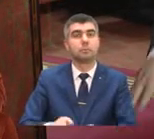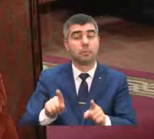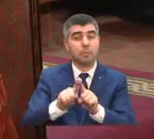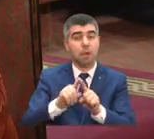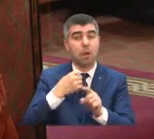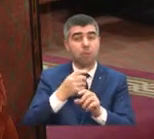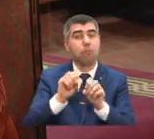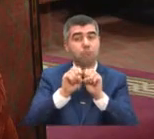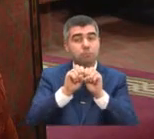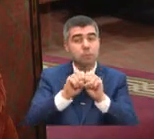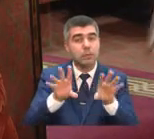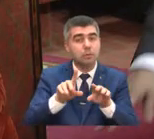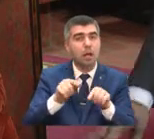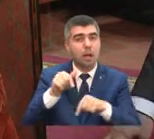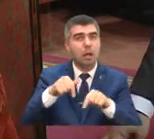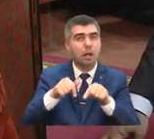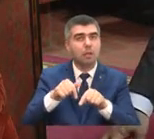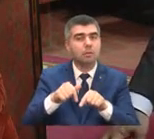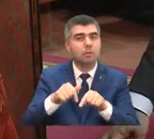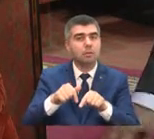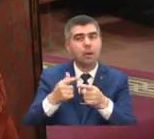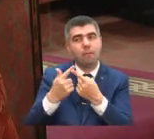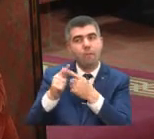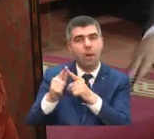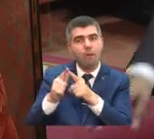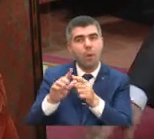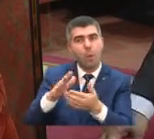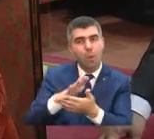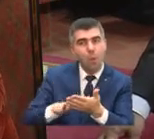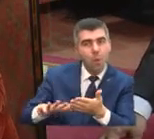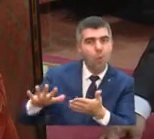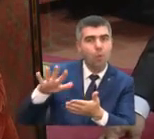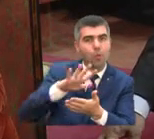كتفاقم في بعض المناطق وفي خلال